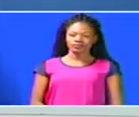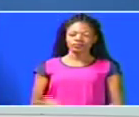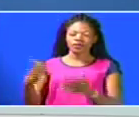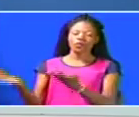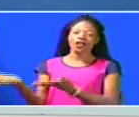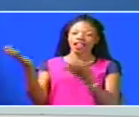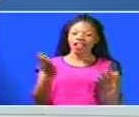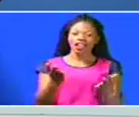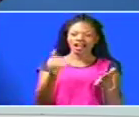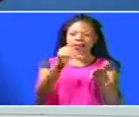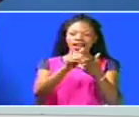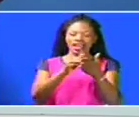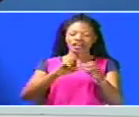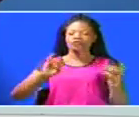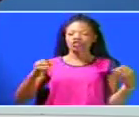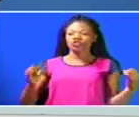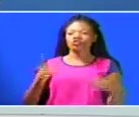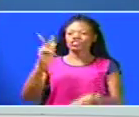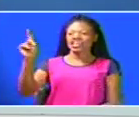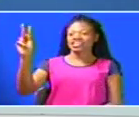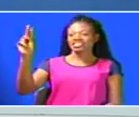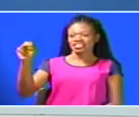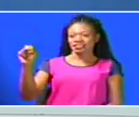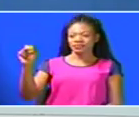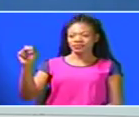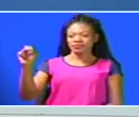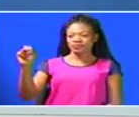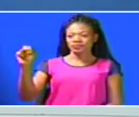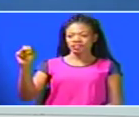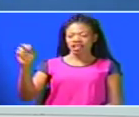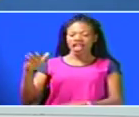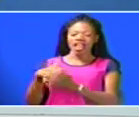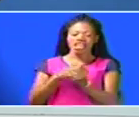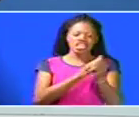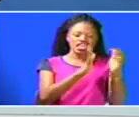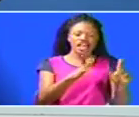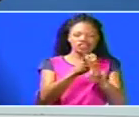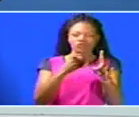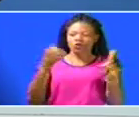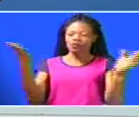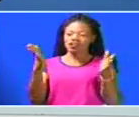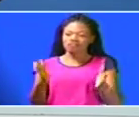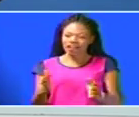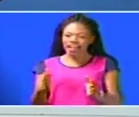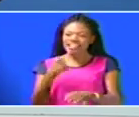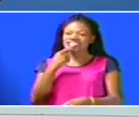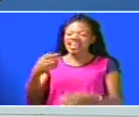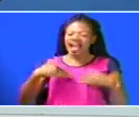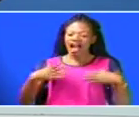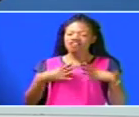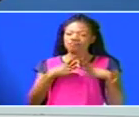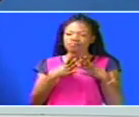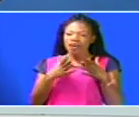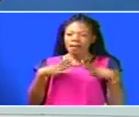Naam, karibu tena mtazamaji kwenye taarifa za K10 leo wikendi. Viongozi kutoka eneo la bonde la Ufa wanashikilia kuwa kuna watu wanaoishi